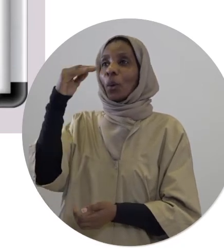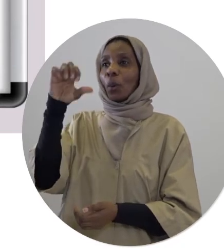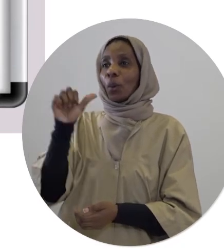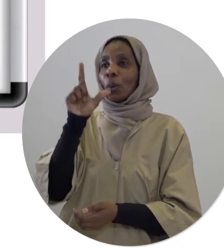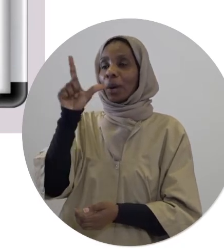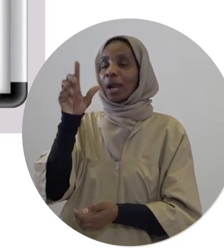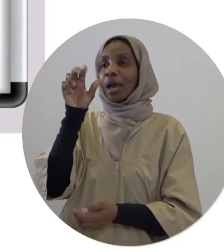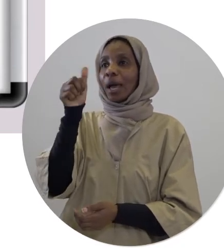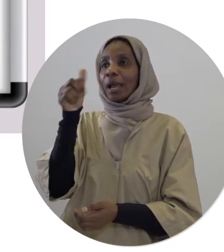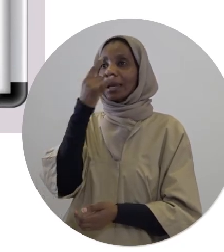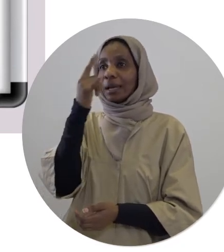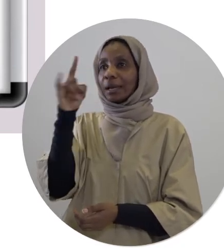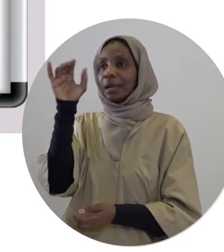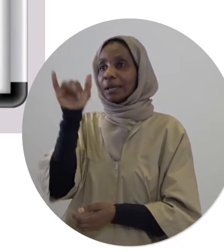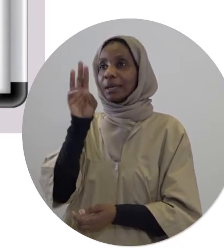الإيثيل،